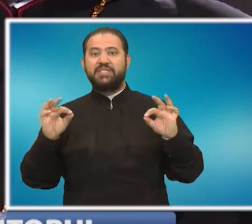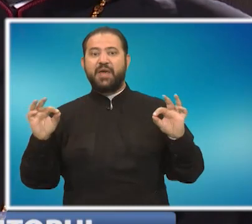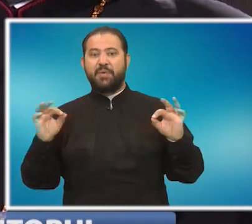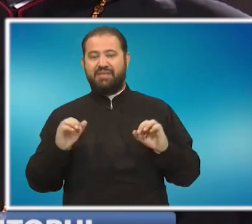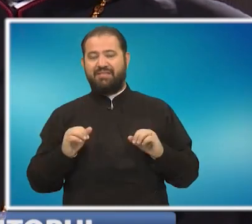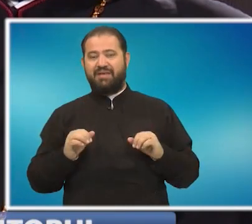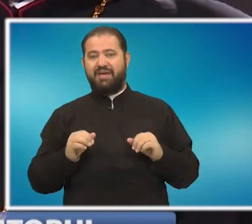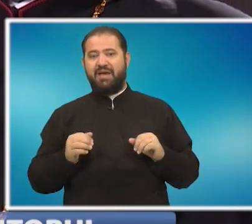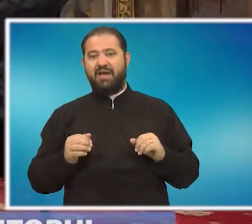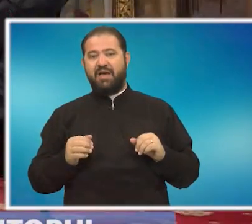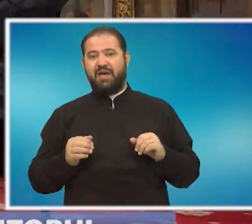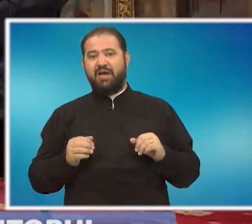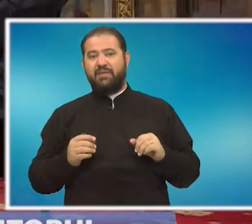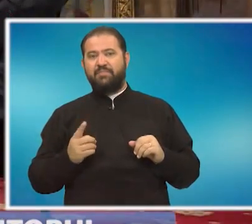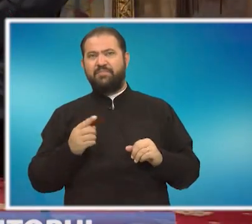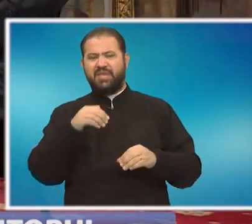într-o